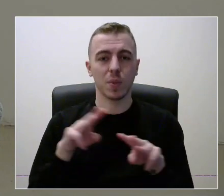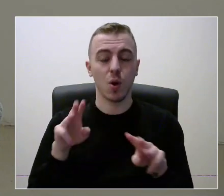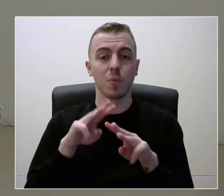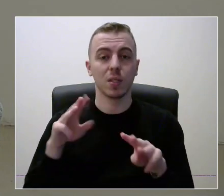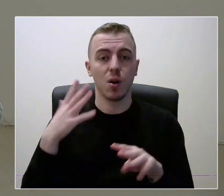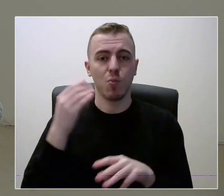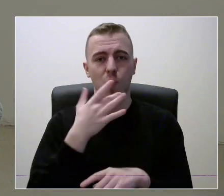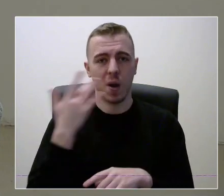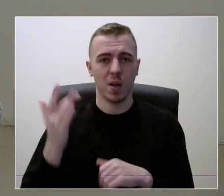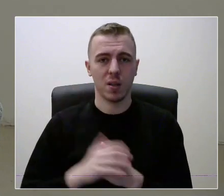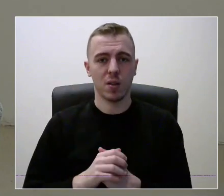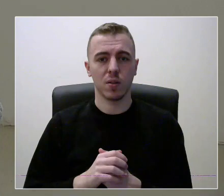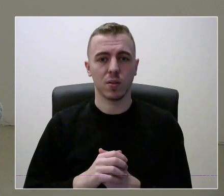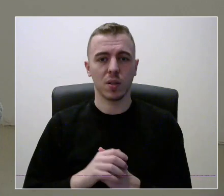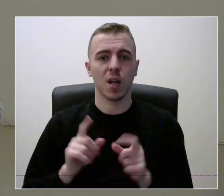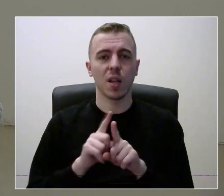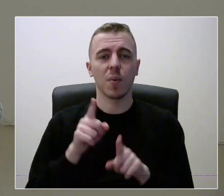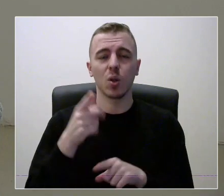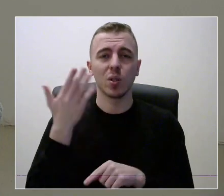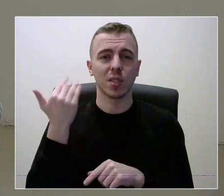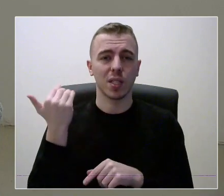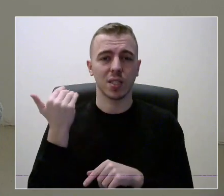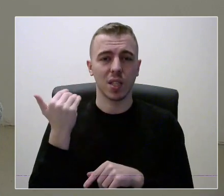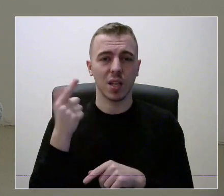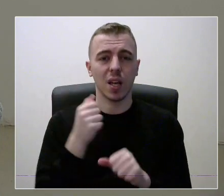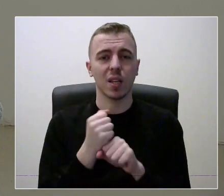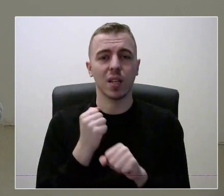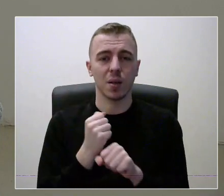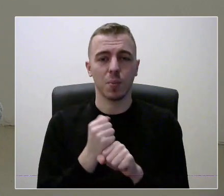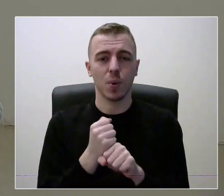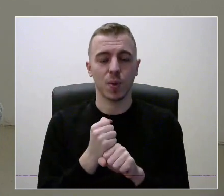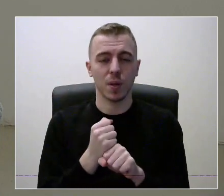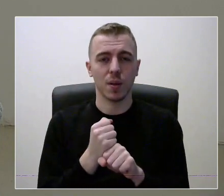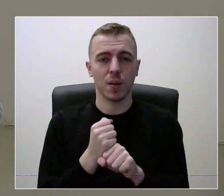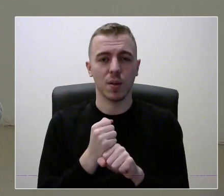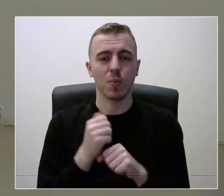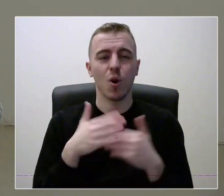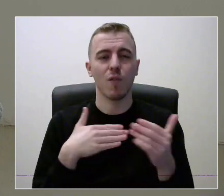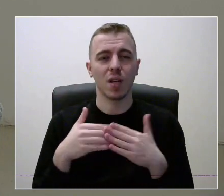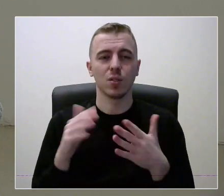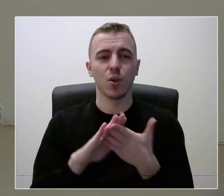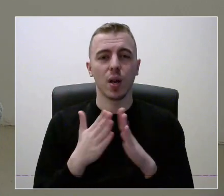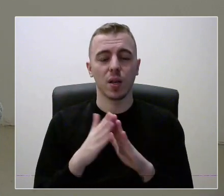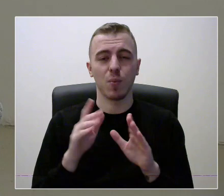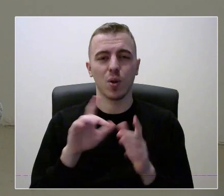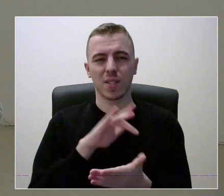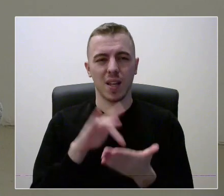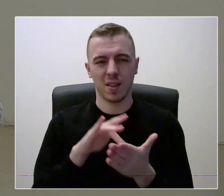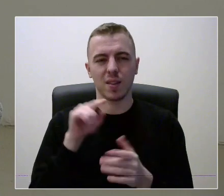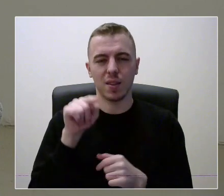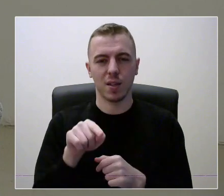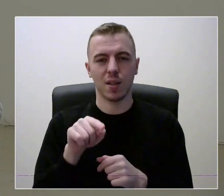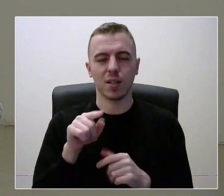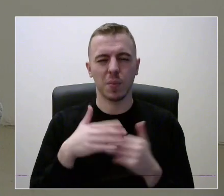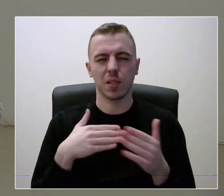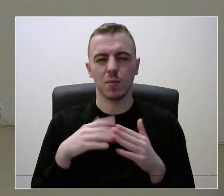partijos. Taip pat jūs nesenai, reiškia, išėjote dirbote ir profesinio rengimo centre. Irgi specialistų dabar prieš gal